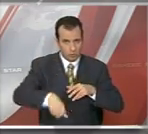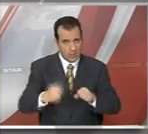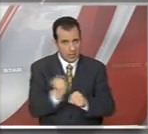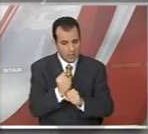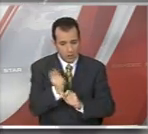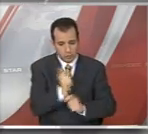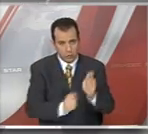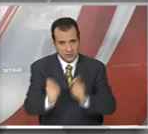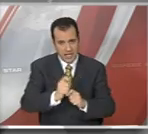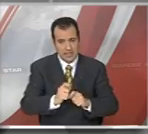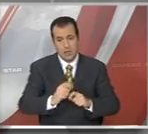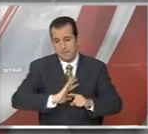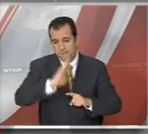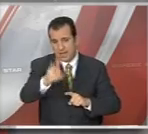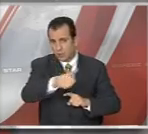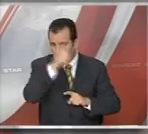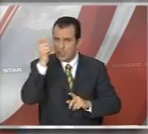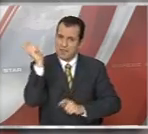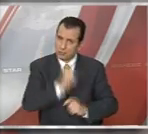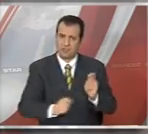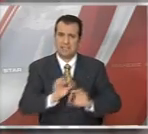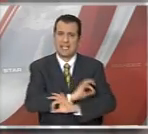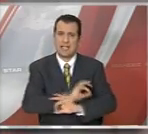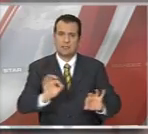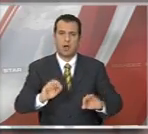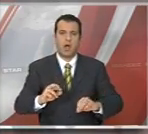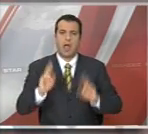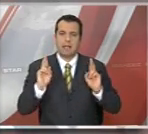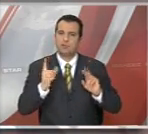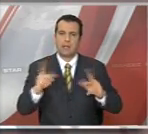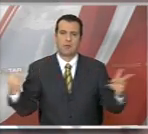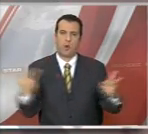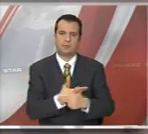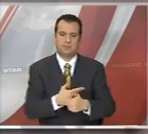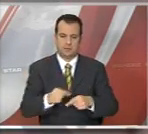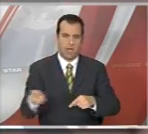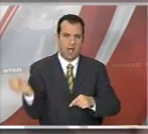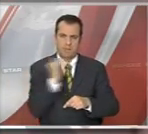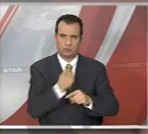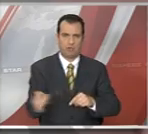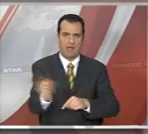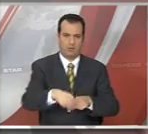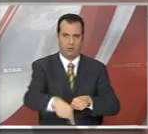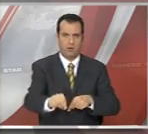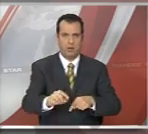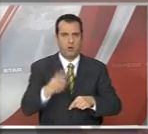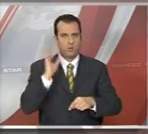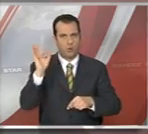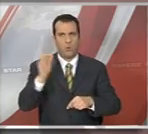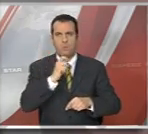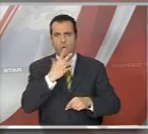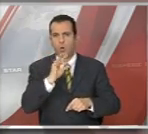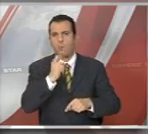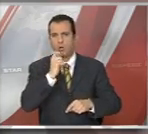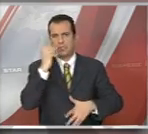γίνονται το καλοκαίρι θα χουμε δρόμο και ελπίζω αυτές οι εργασίες να μην τελειώσουν αύριο με μία με μία πολιτική αναστάτωση στον τόπο